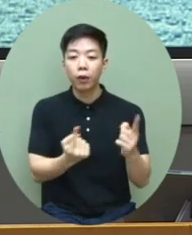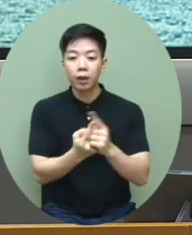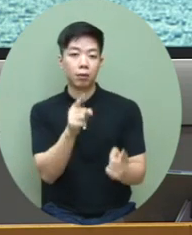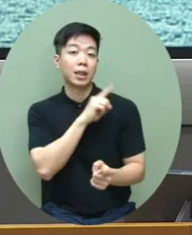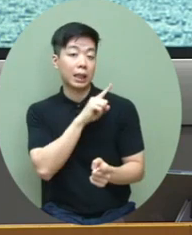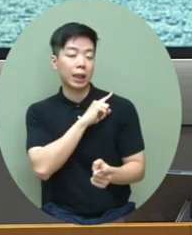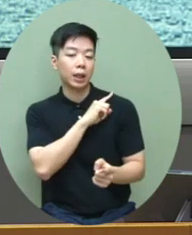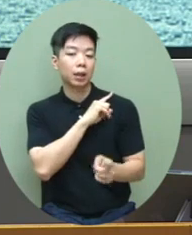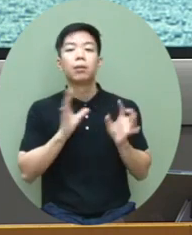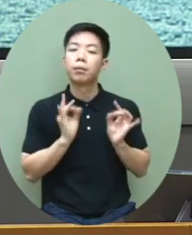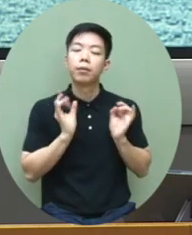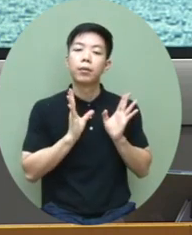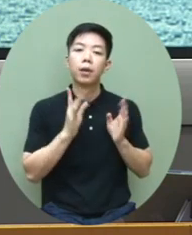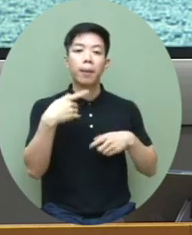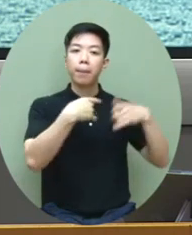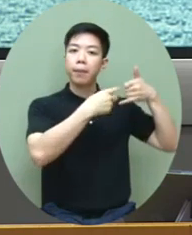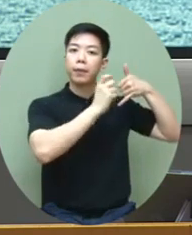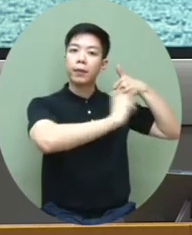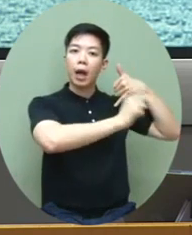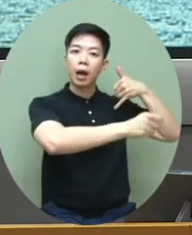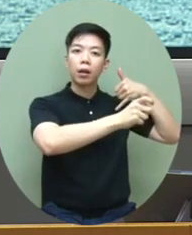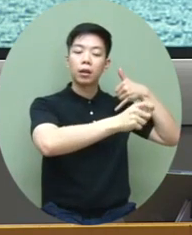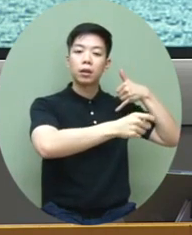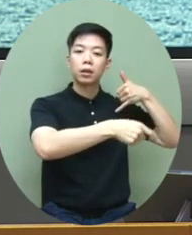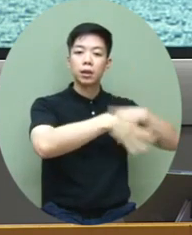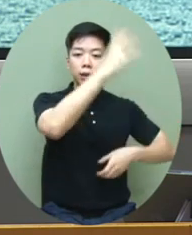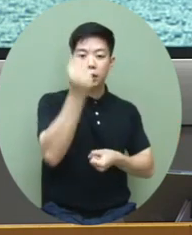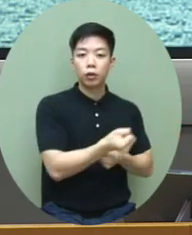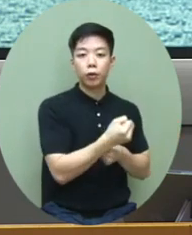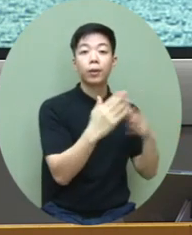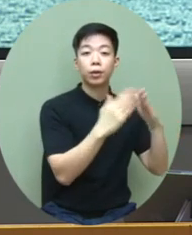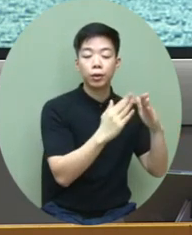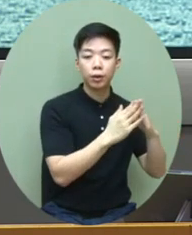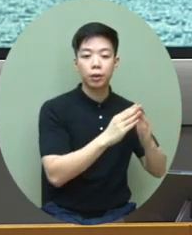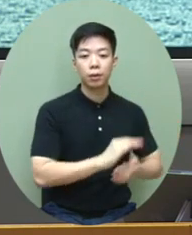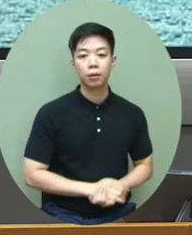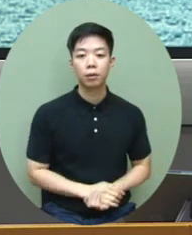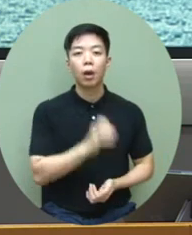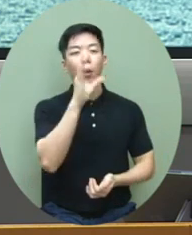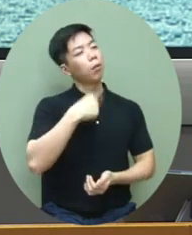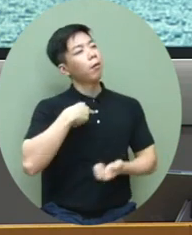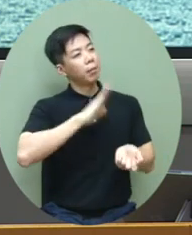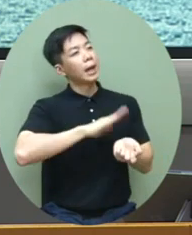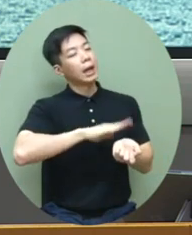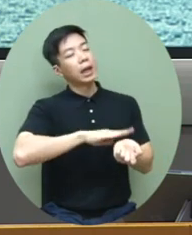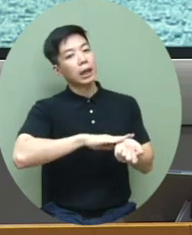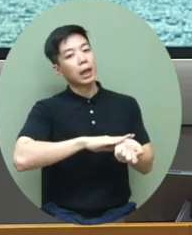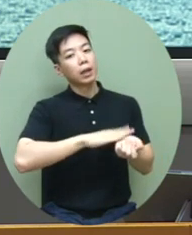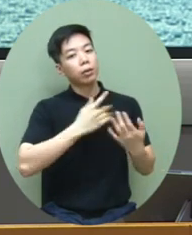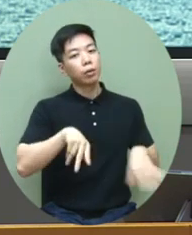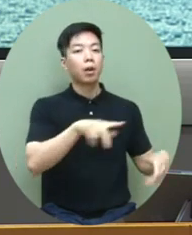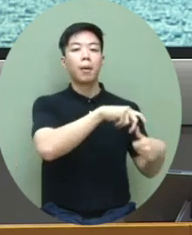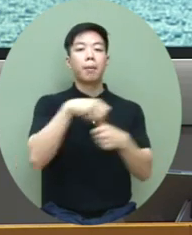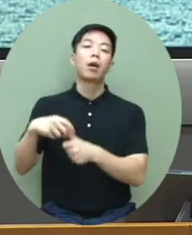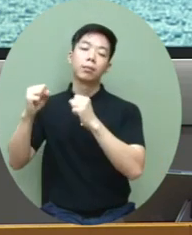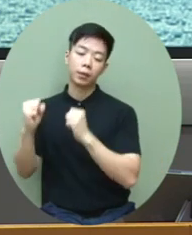話咧，就去呢個消防署嘅熱線啦，就係話自己係確診咧，都可以盡快送